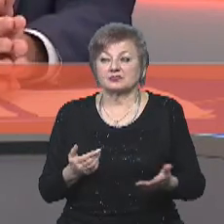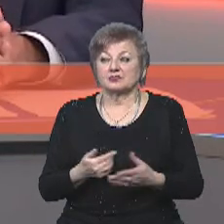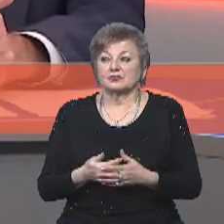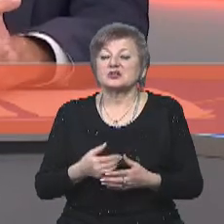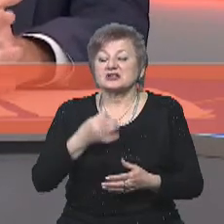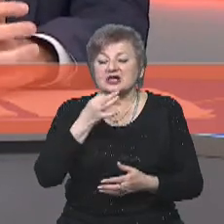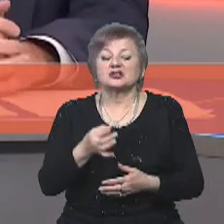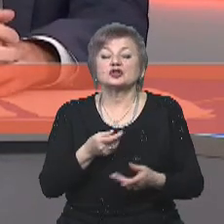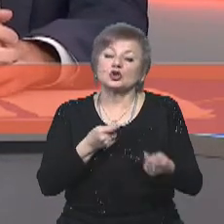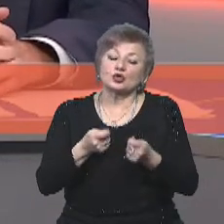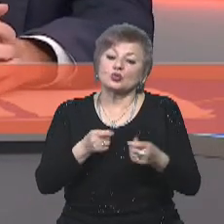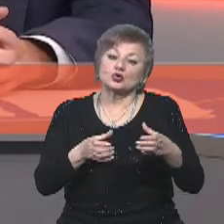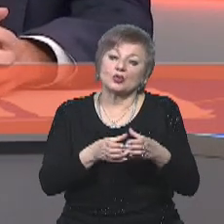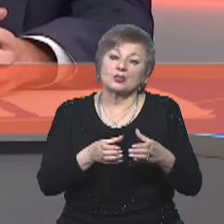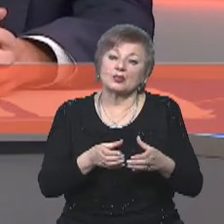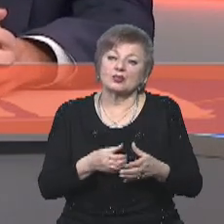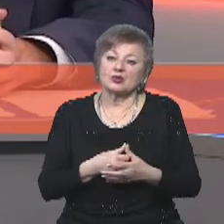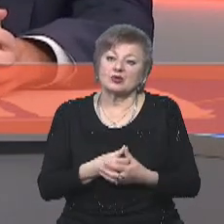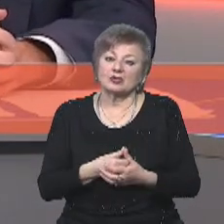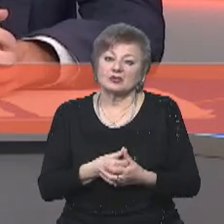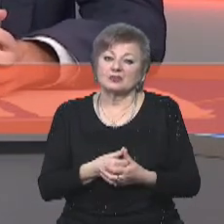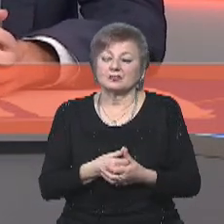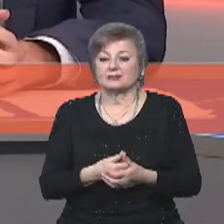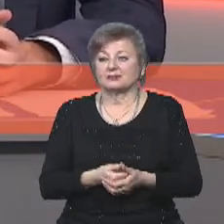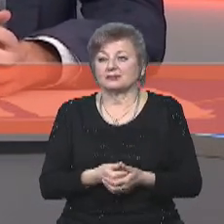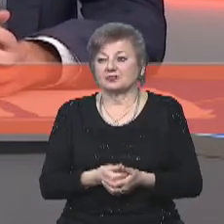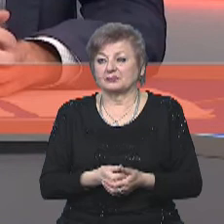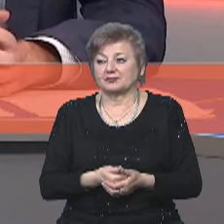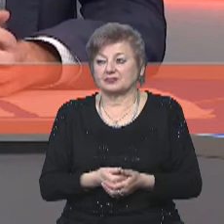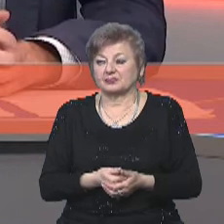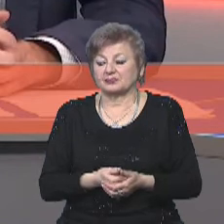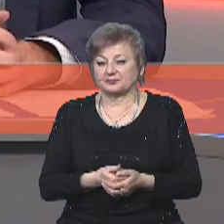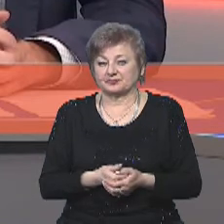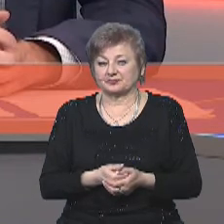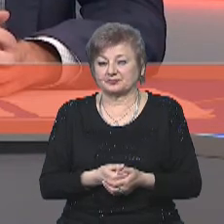У вас керуюча компания або ОСББ? Отопление в доме. Хотела...